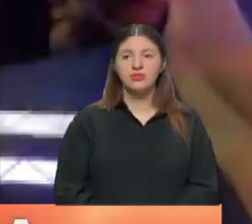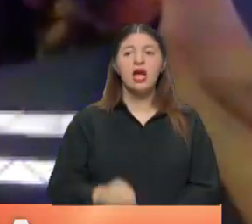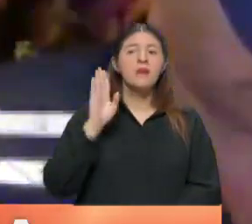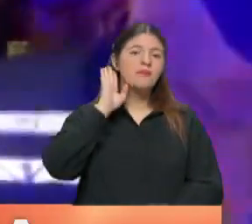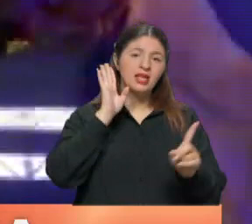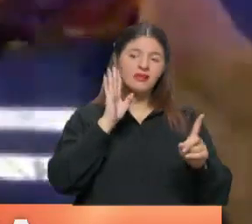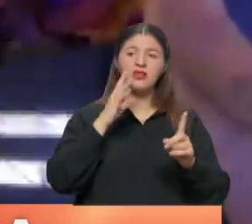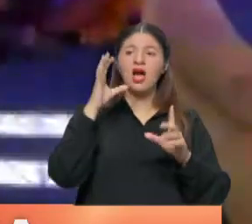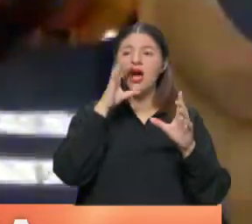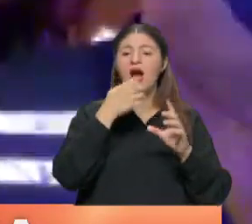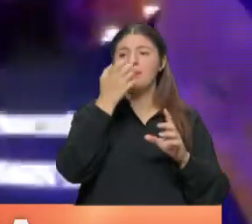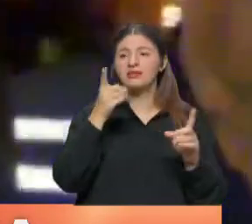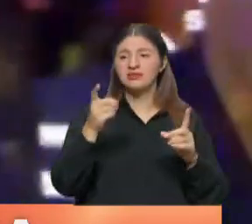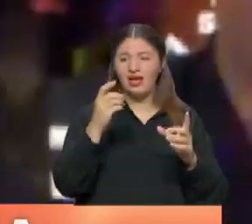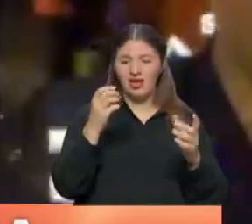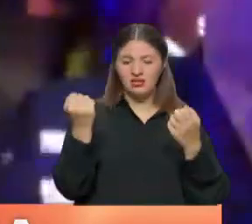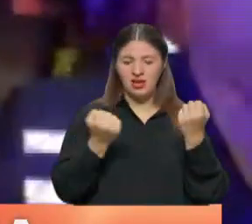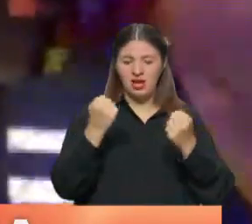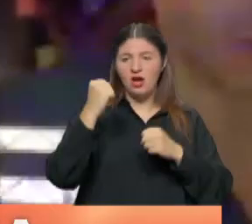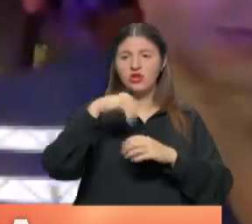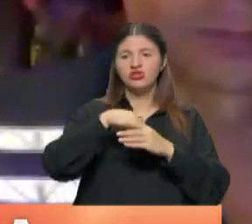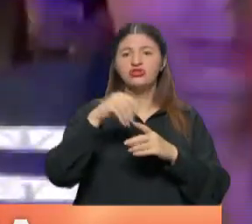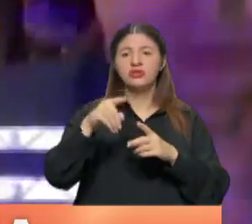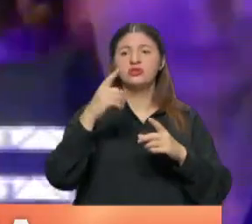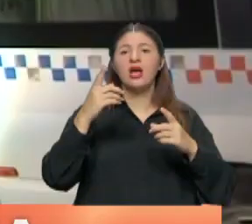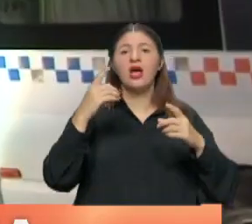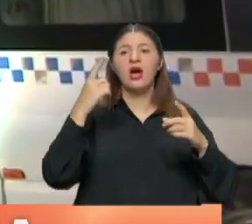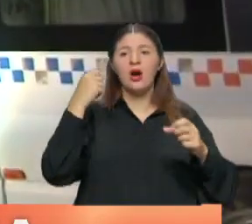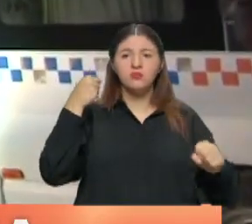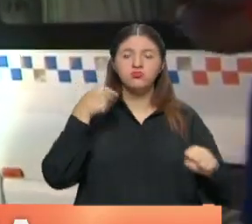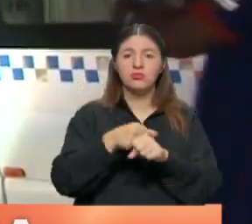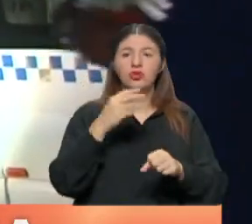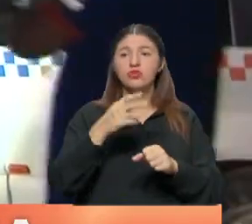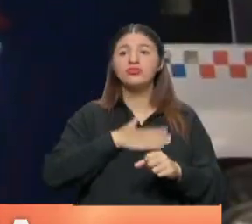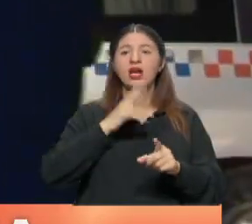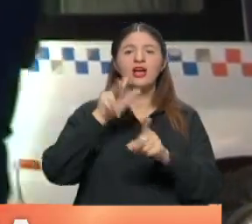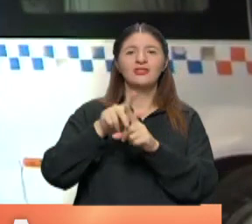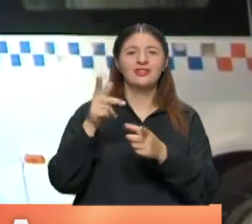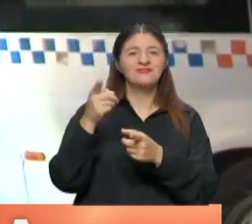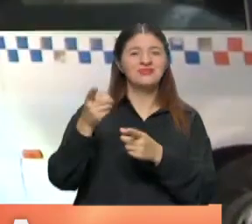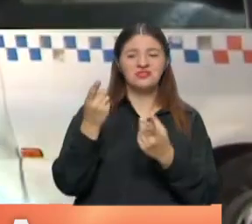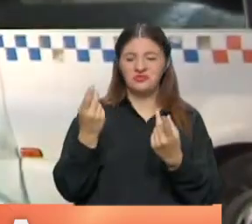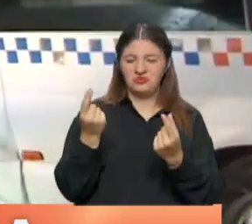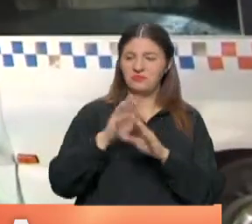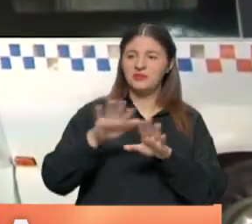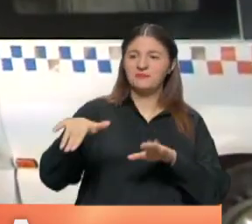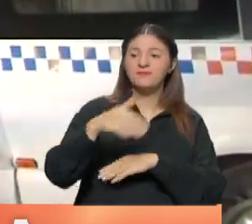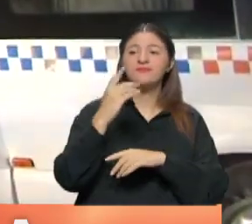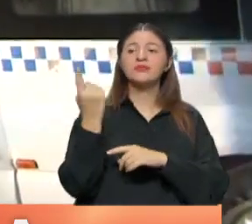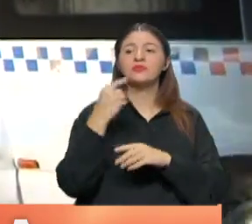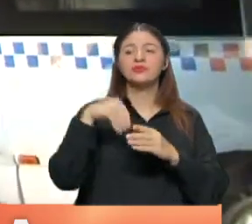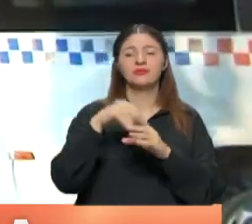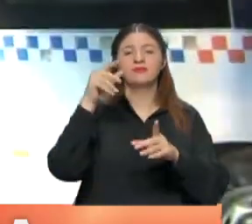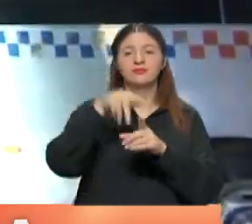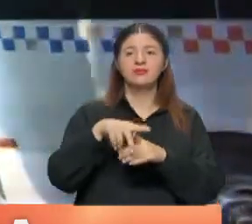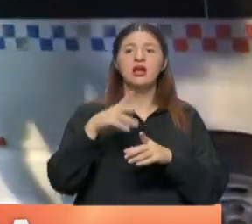Malatya'dan Amasya'ya yük taşımacı yapan kamyon arasında kafa kafaya bir kaza gerçekleşti. Bursa'da katıldıkları düğünden dönüyorlardı. Minibüste seyir halinde